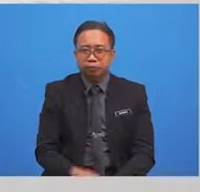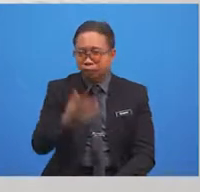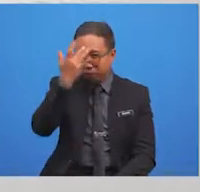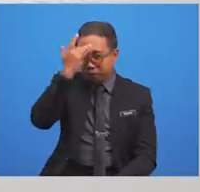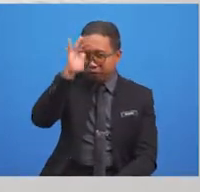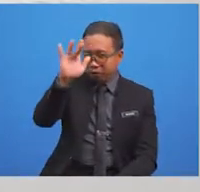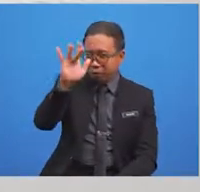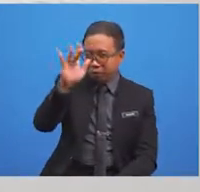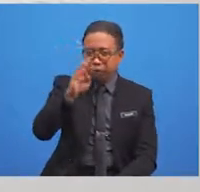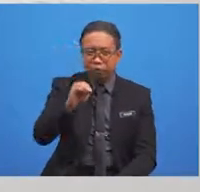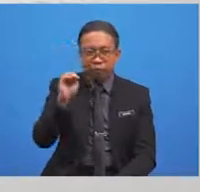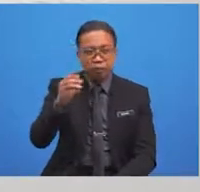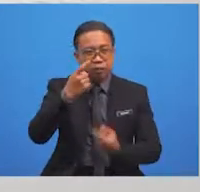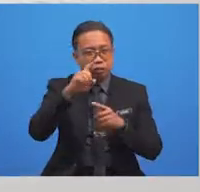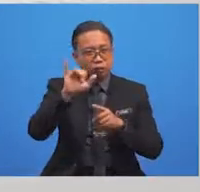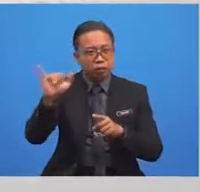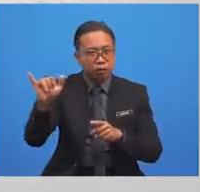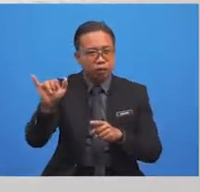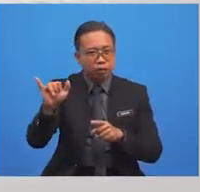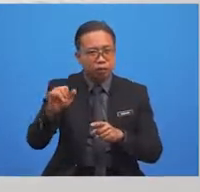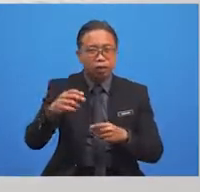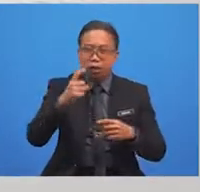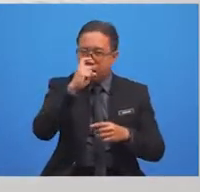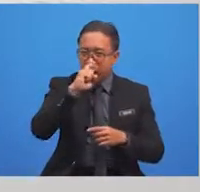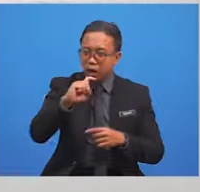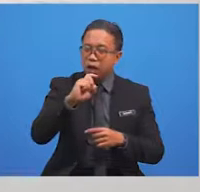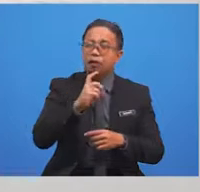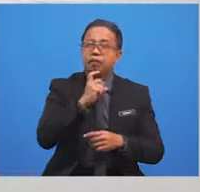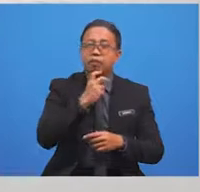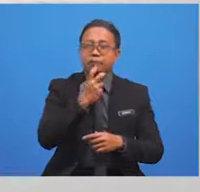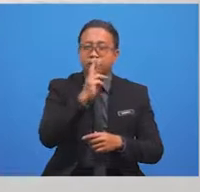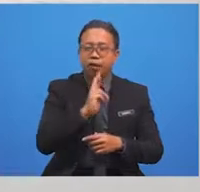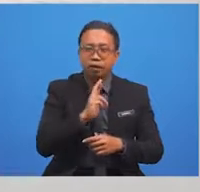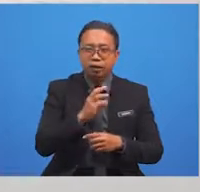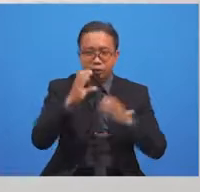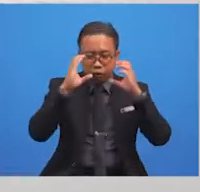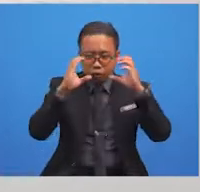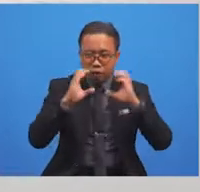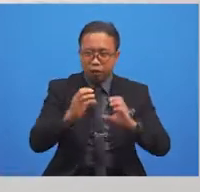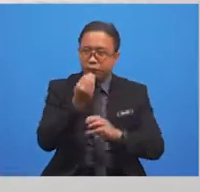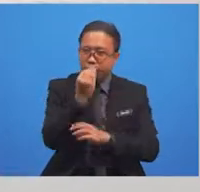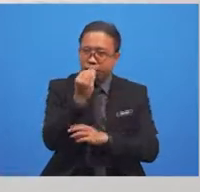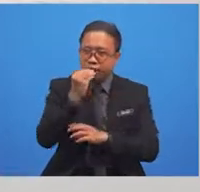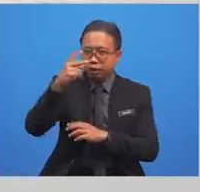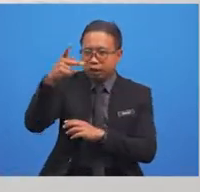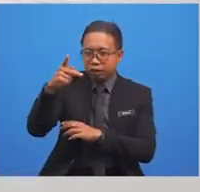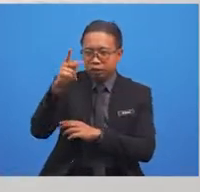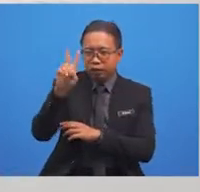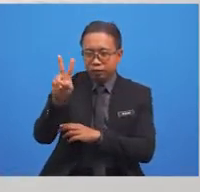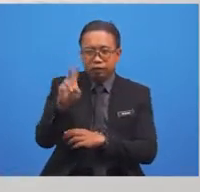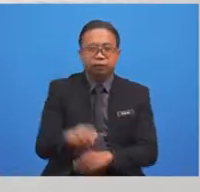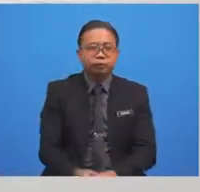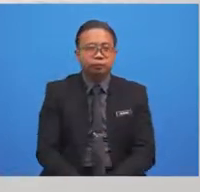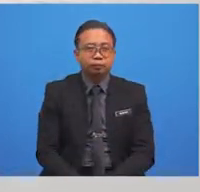Pandai, murid-murid. Jawapannya helang merah. Dan cara pemakanannya adalah